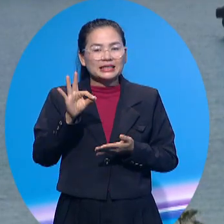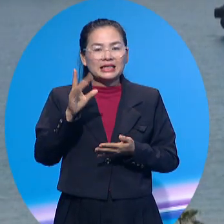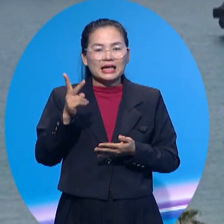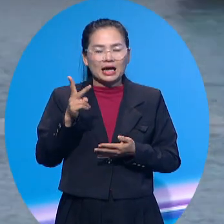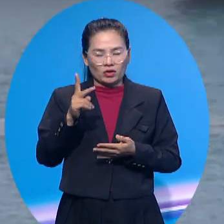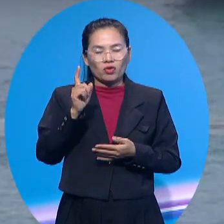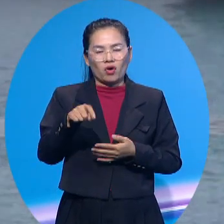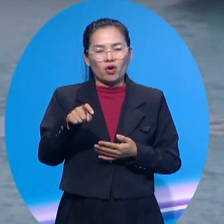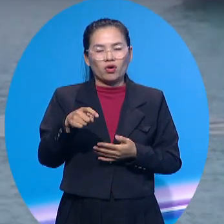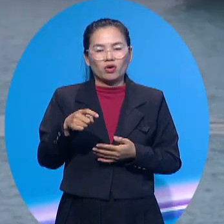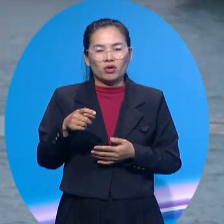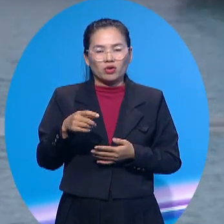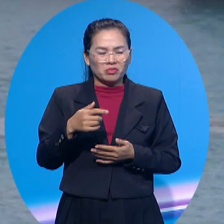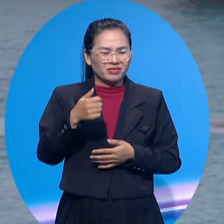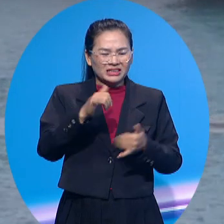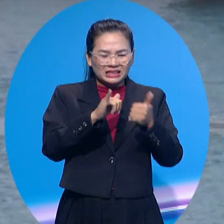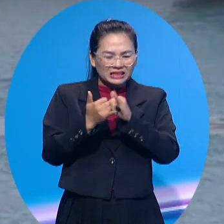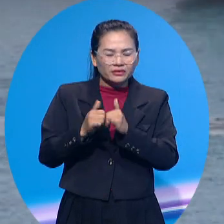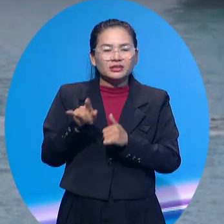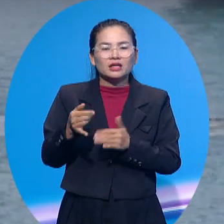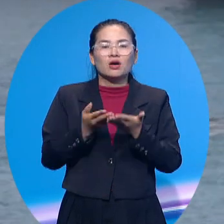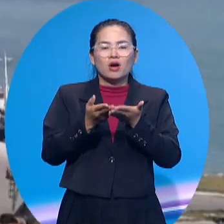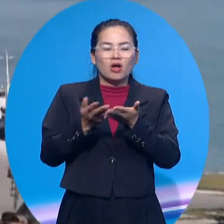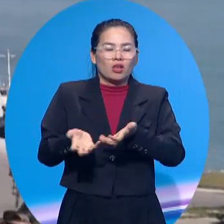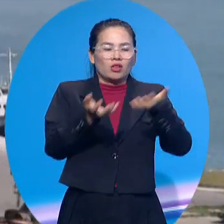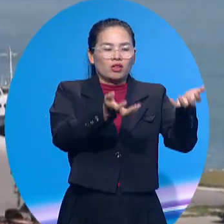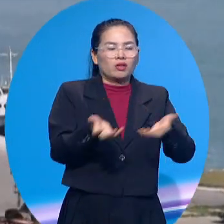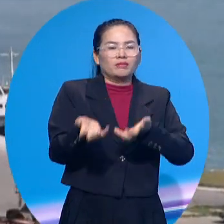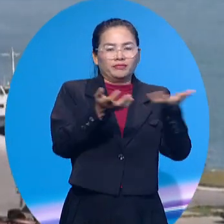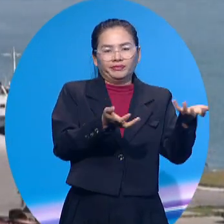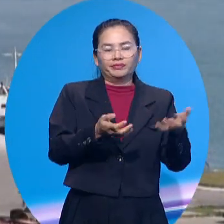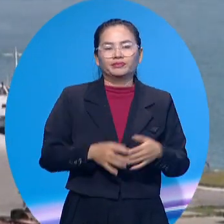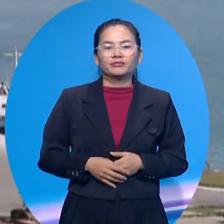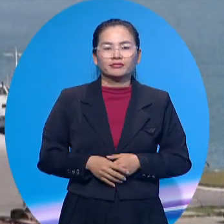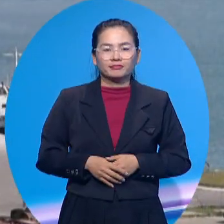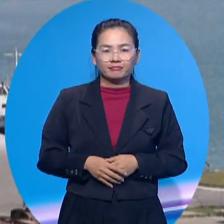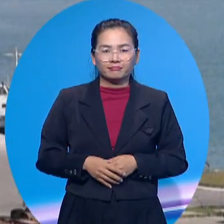thiểu và xảy ra trong lúc các tàu Mỹ đang đưa thiết bị đến vẫn đang xa bờ.